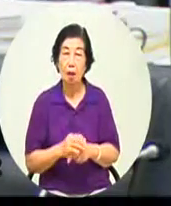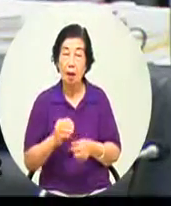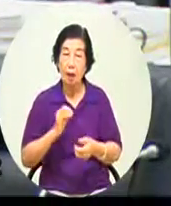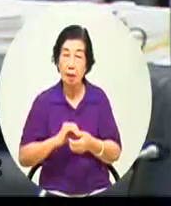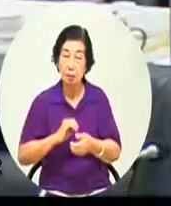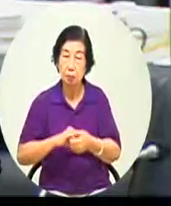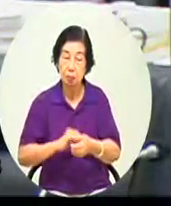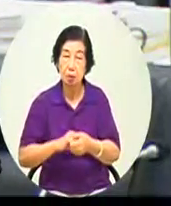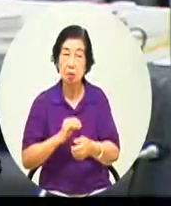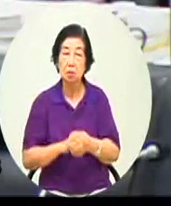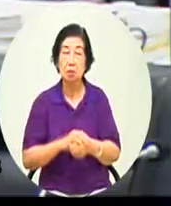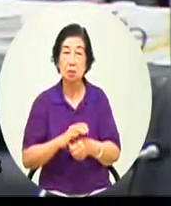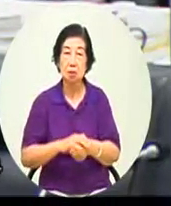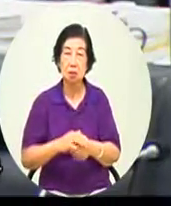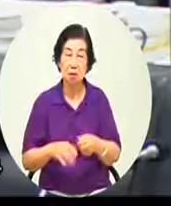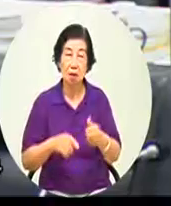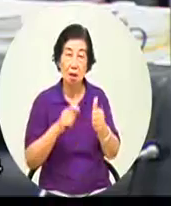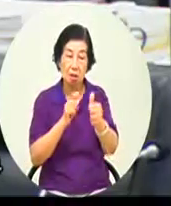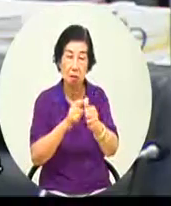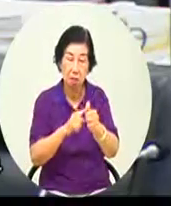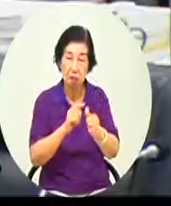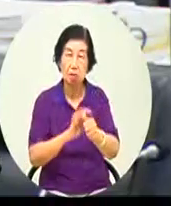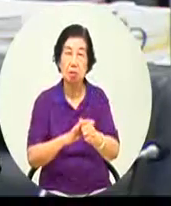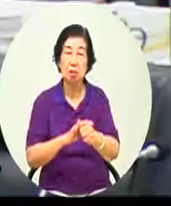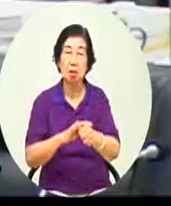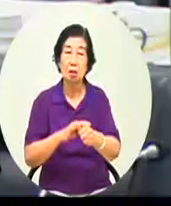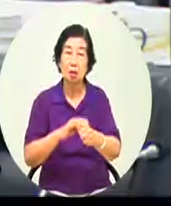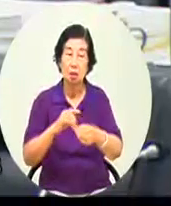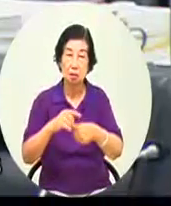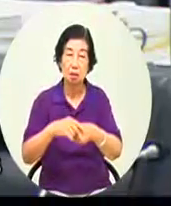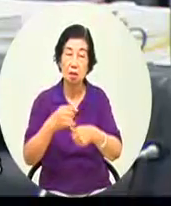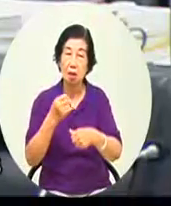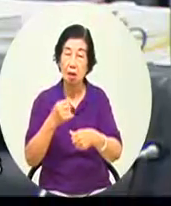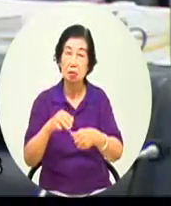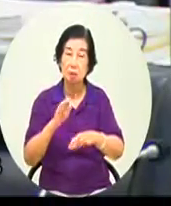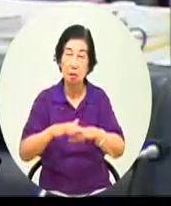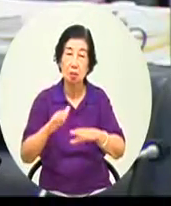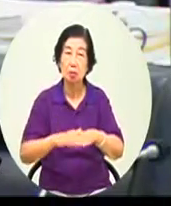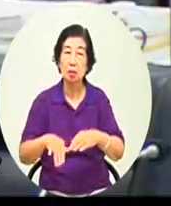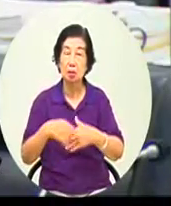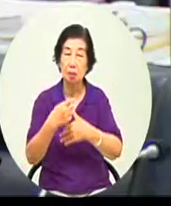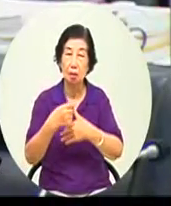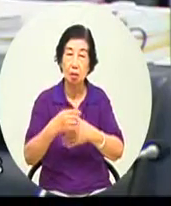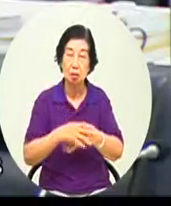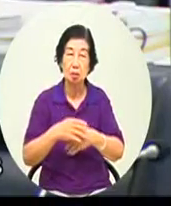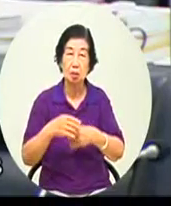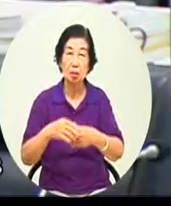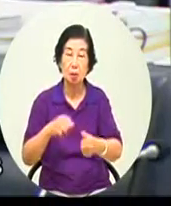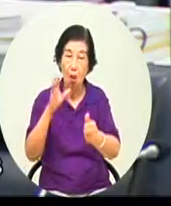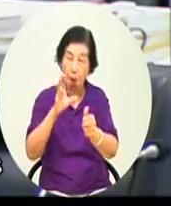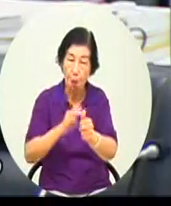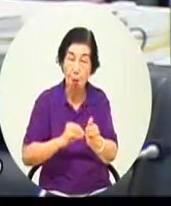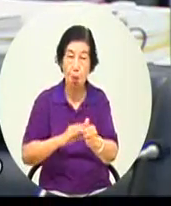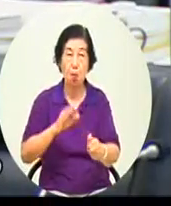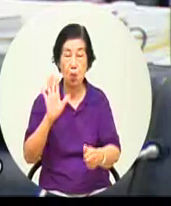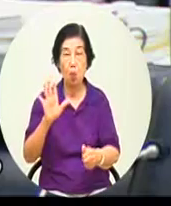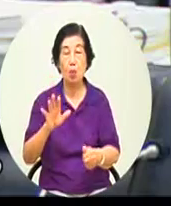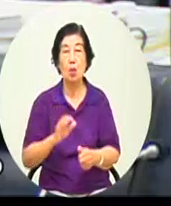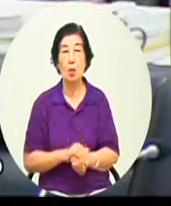那我们如何在现在目前交通部的法律还不够周严的情况之下，我们要怎么去保